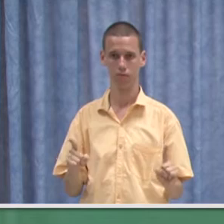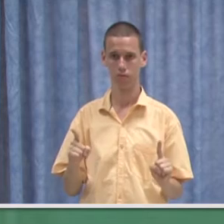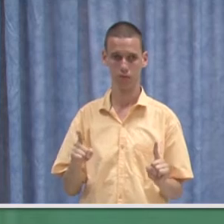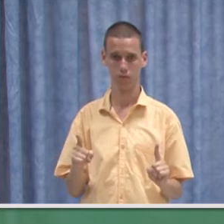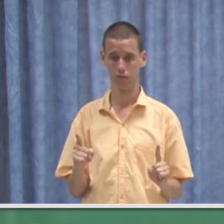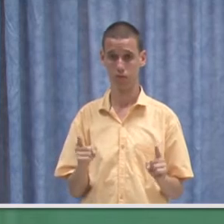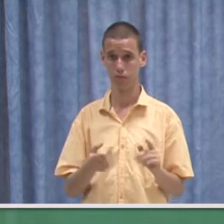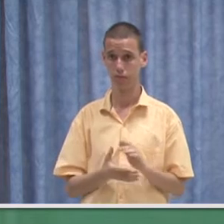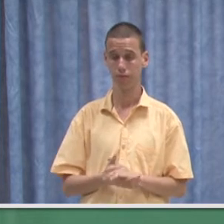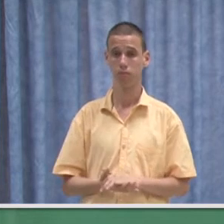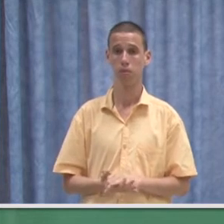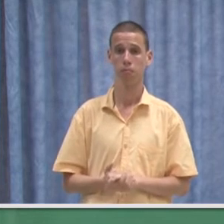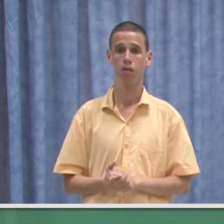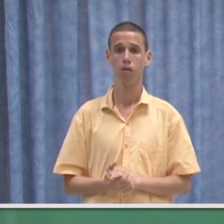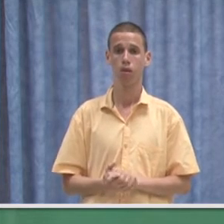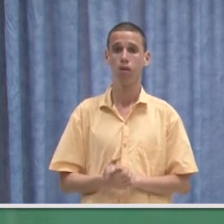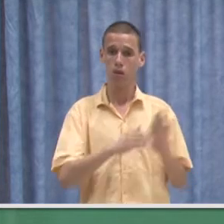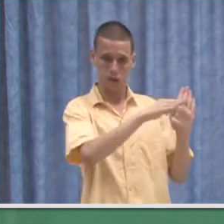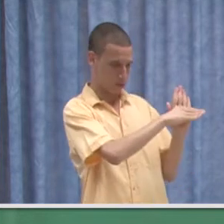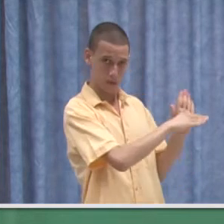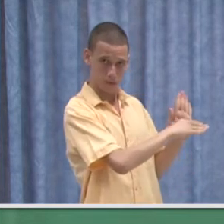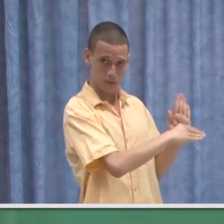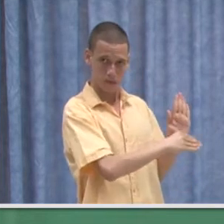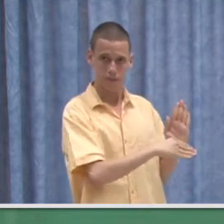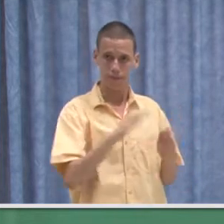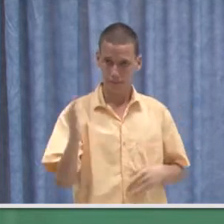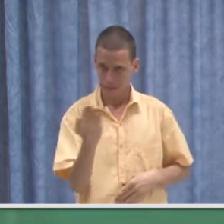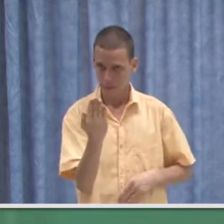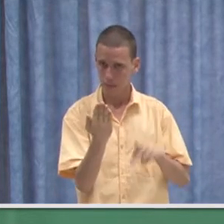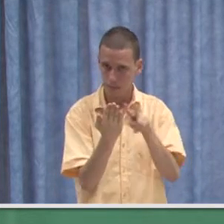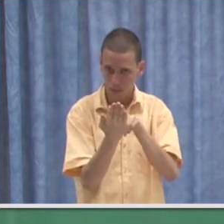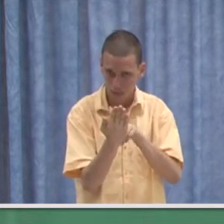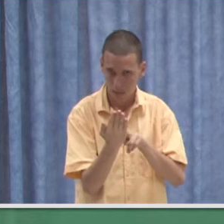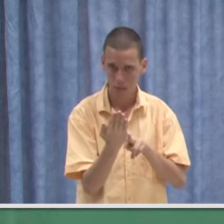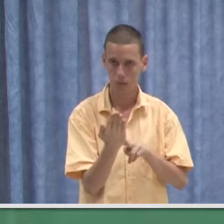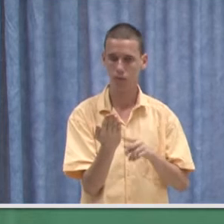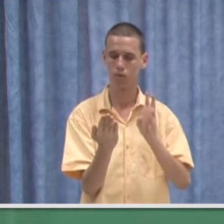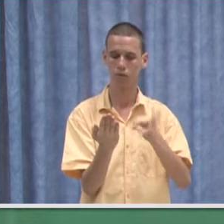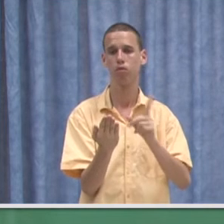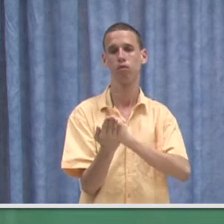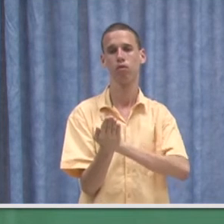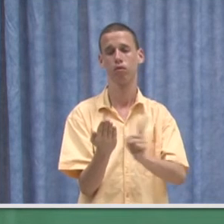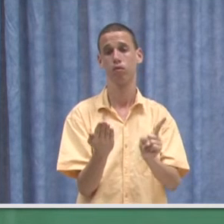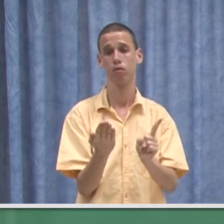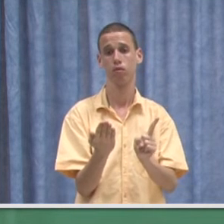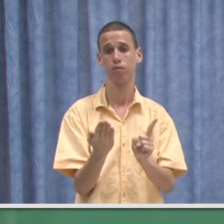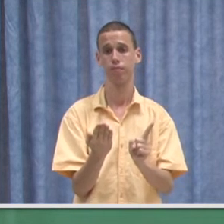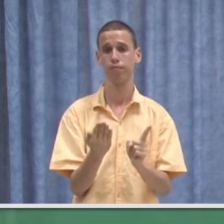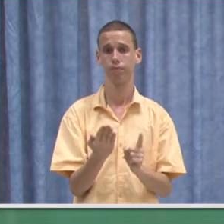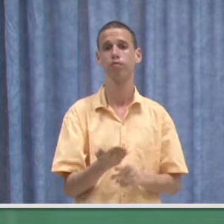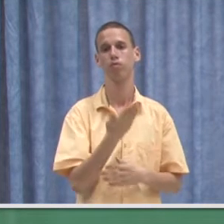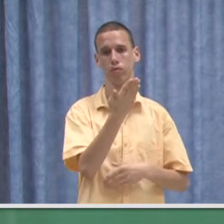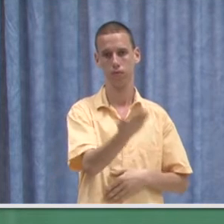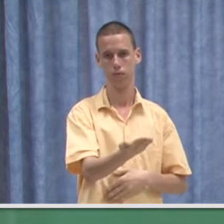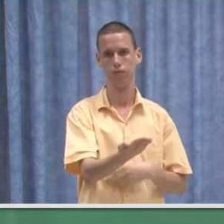un gars là, il sort plus tard la semaine avec sa liste, il prend une bonne douzaine d'ondes de son endroit qui a servi